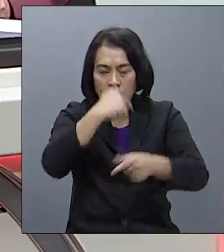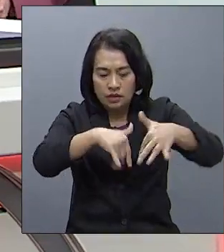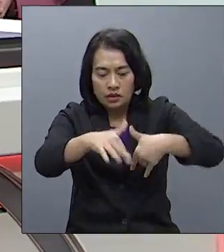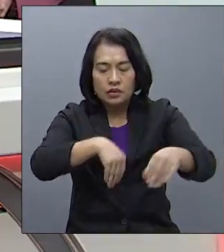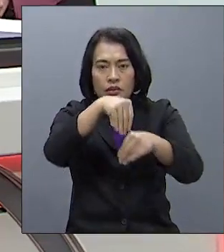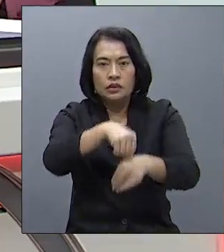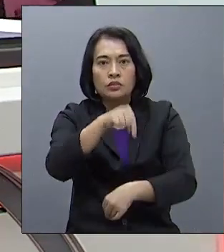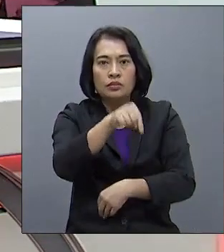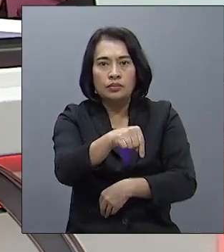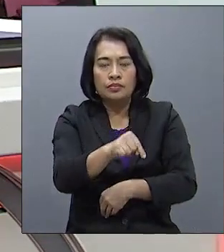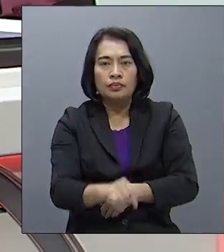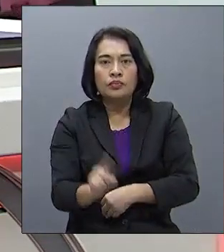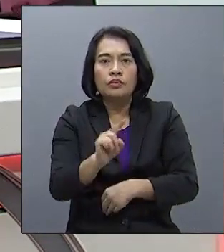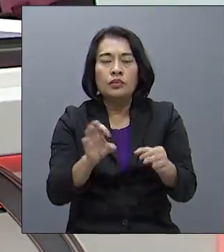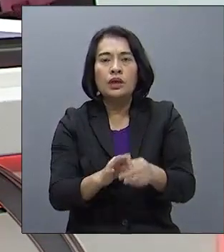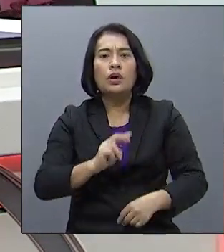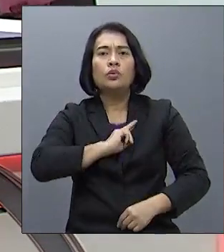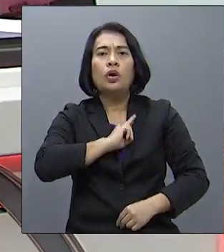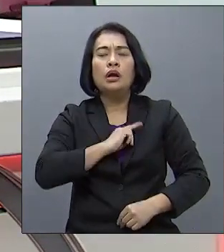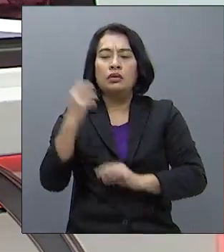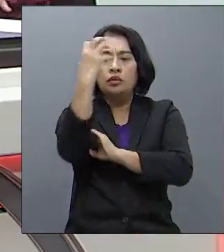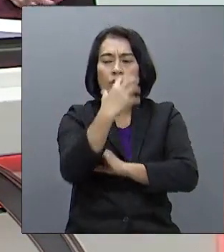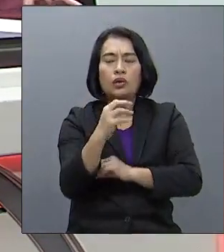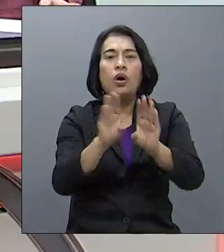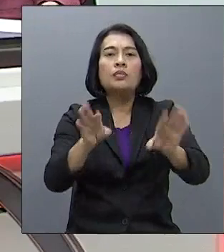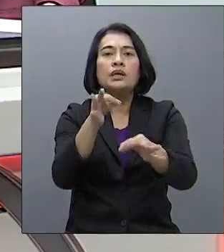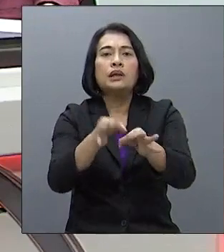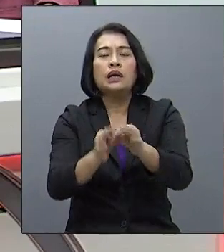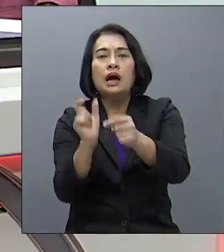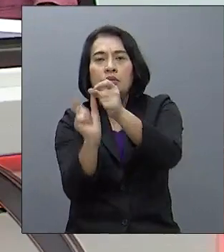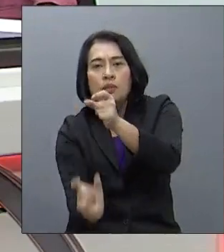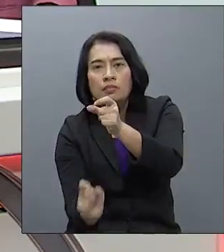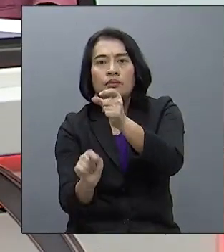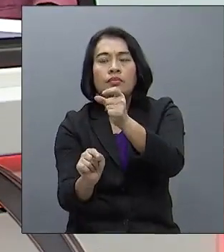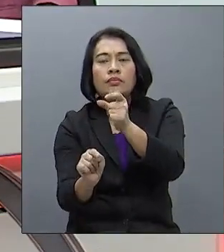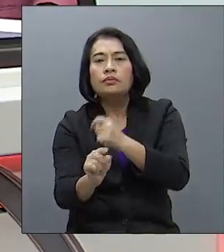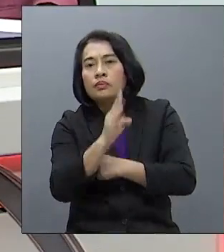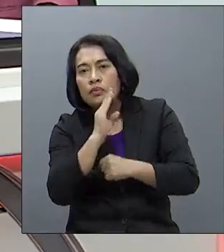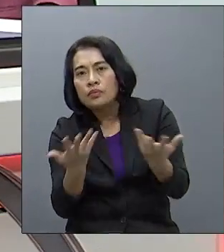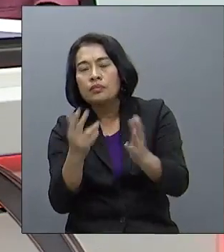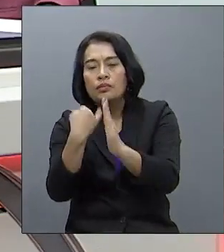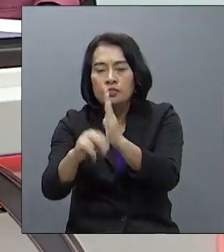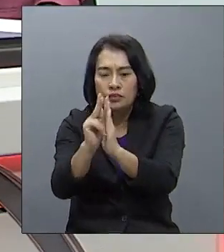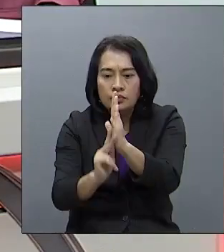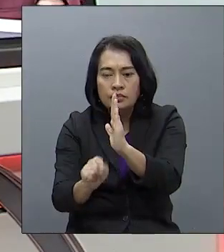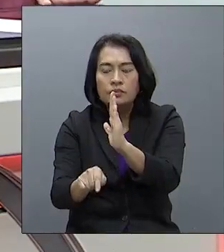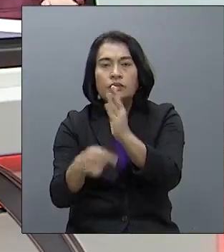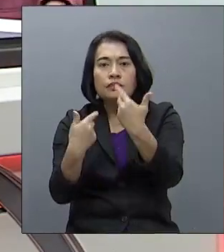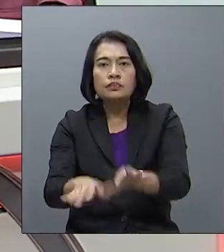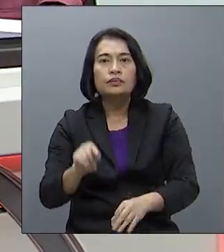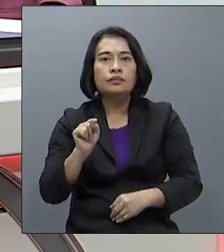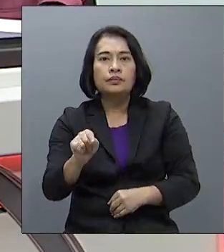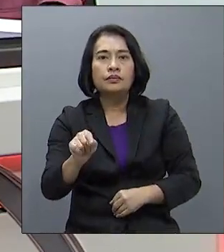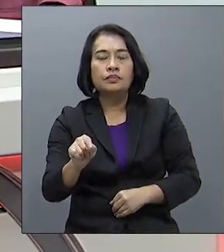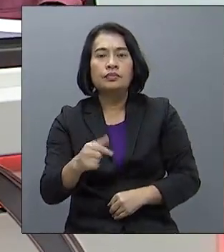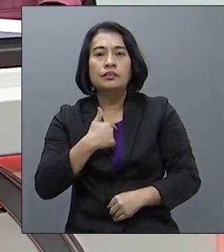ที่เขาอ้างอิงบอกว่าตัวเองเนี่ยถูกหลอกให้ไปเปิดบัญชีม้าหรือไม่มาขอปิดบัญชีเพื่อที่จะแสดง